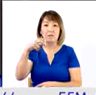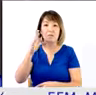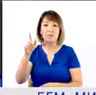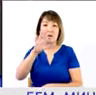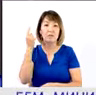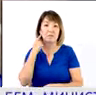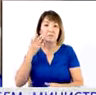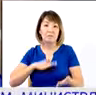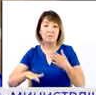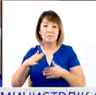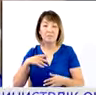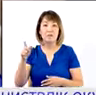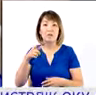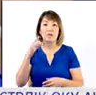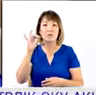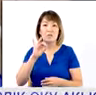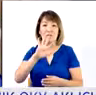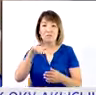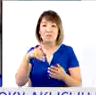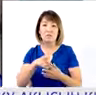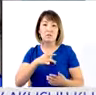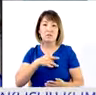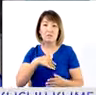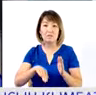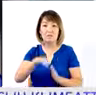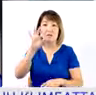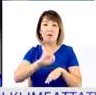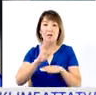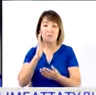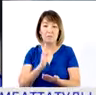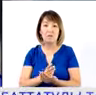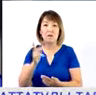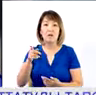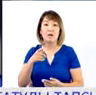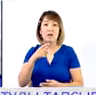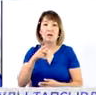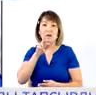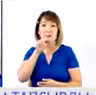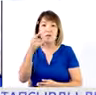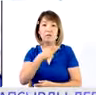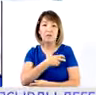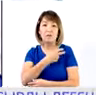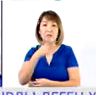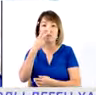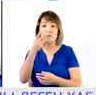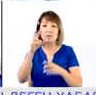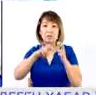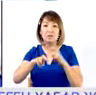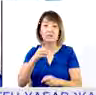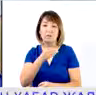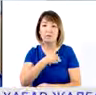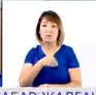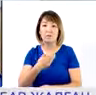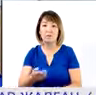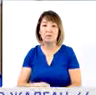ұлы Рамазанның тумысынан жүрегінде ақау бар. Сондықтан кореялық дәрігер Мин Хусекке баласын көрсетіп, диагнозын тағы бір нақтылағанды жөн